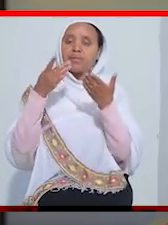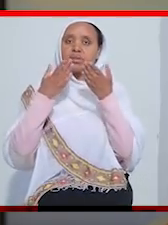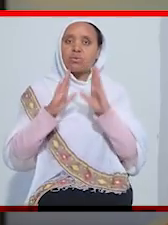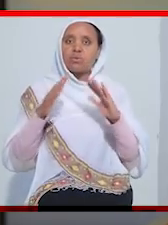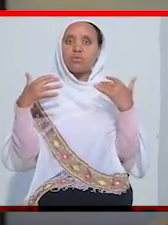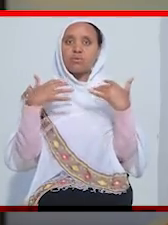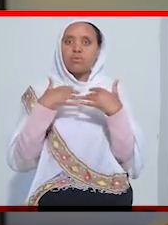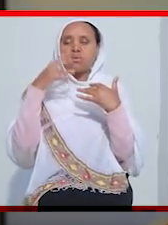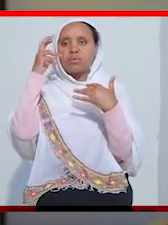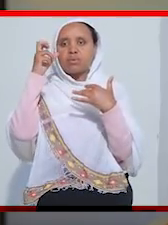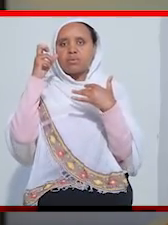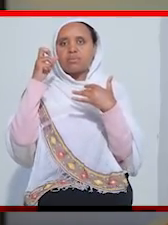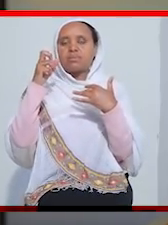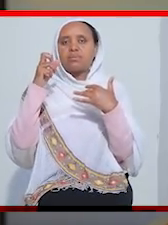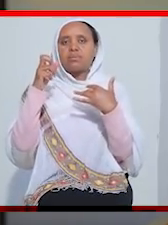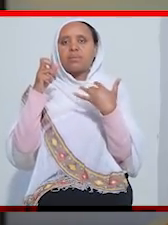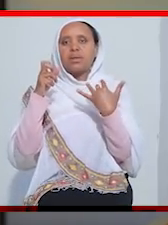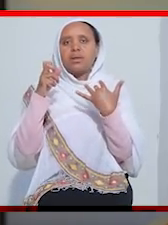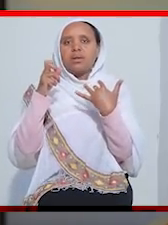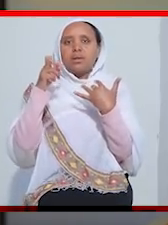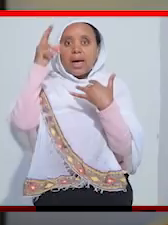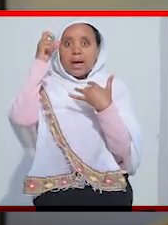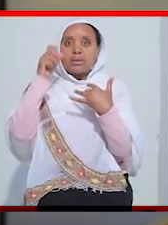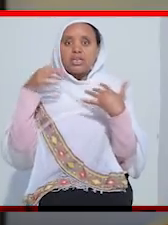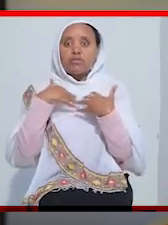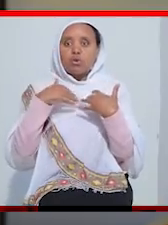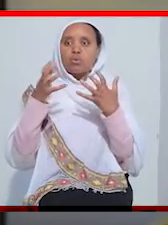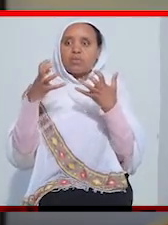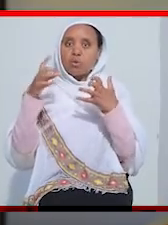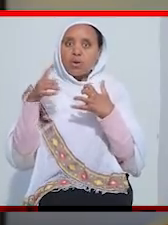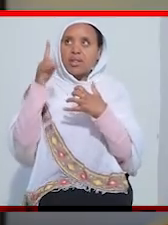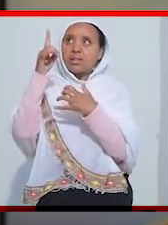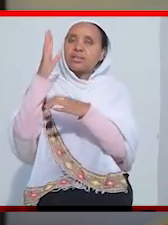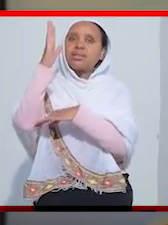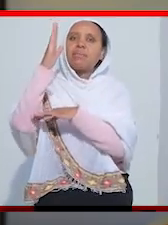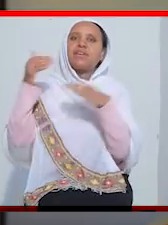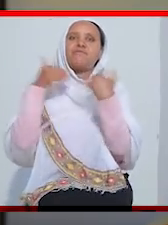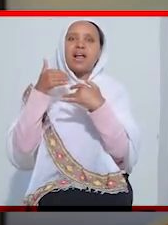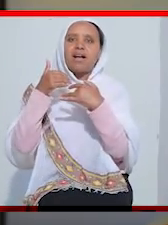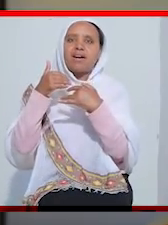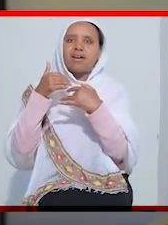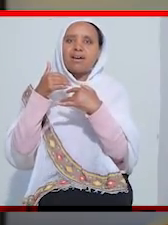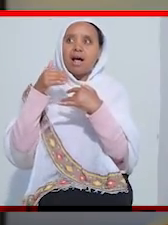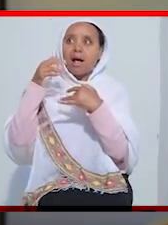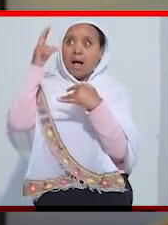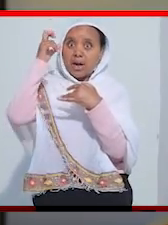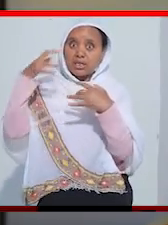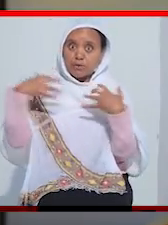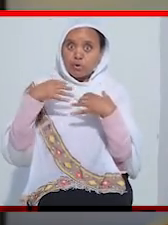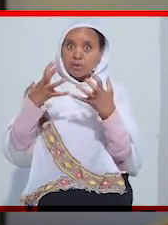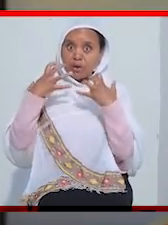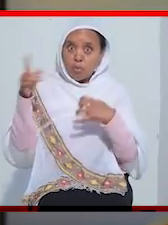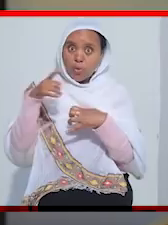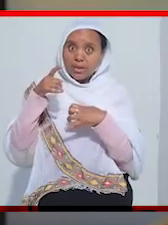እመሰ ትፈቅድ ይፍርሁ ከአጋንንት አንተ ፍርሆ ለእግዚአብሔር። አጋንንት እንዲፈሩ የምትፈልግ ከሆነ አንተ እግዚአብሔርን ፍራ። አጋንንት